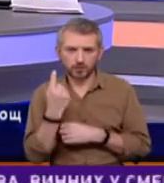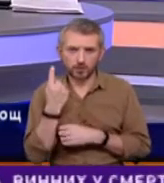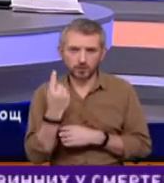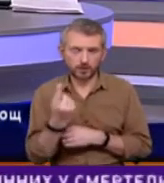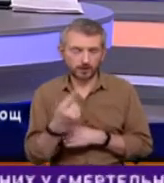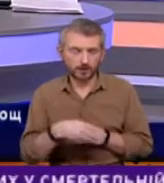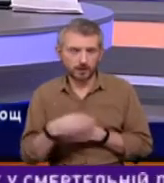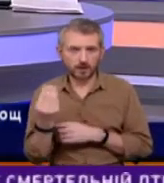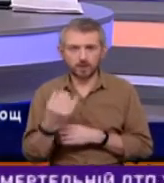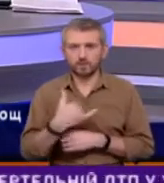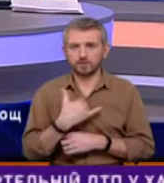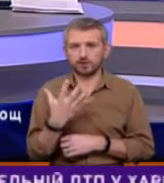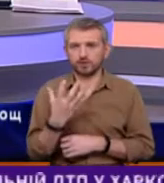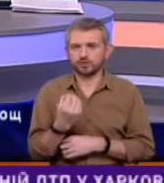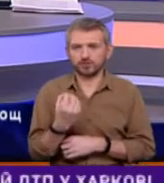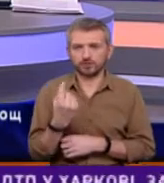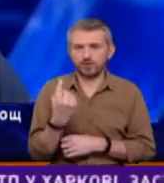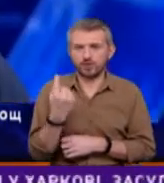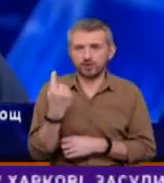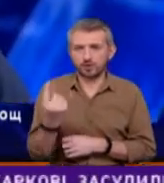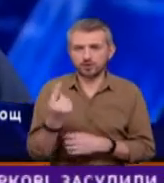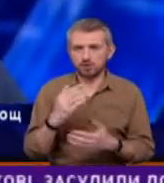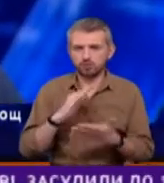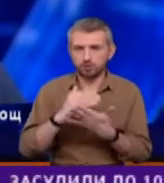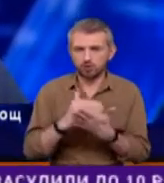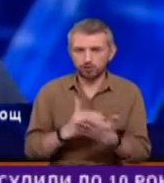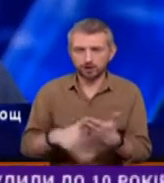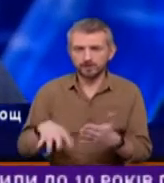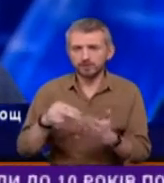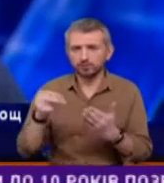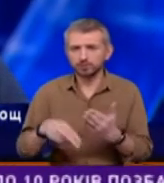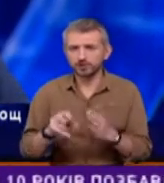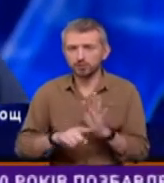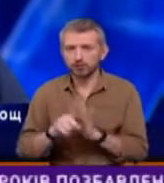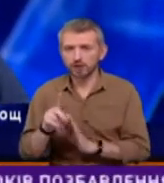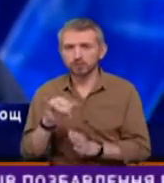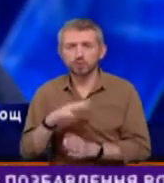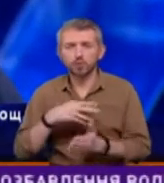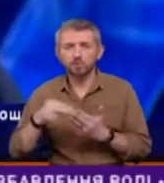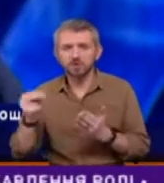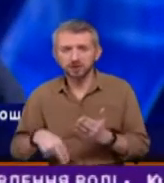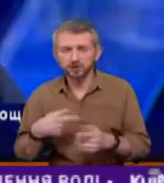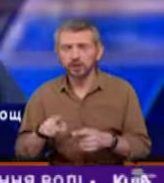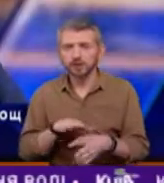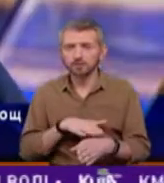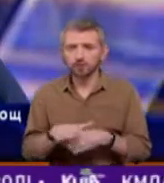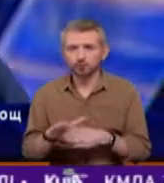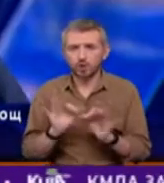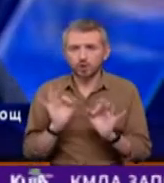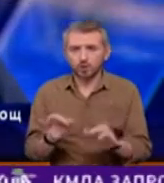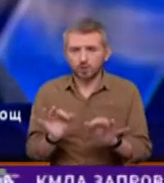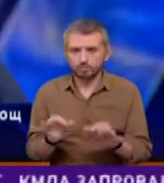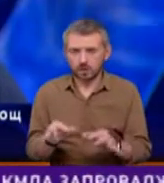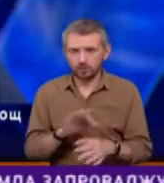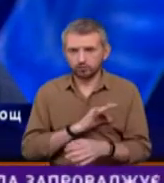давайте подивитися, в мене ще один ютуз козирний. Ще одне положення. Це все підписано на початку. Якби воно було підписано, це є абсолютно